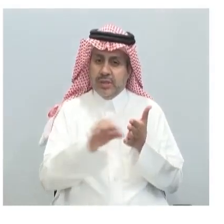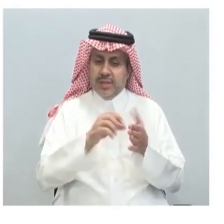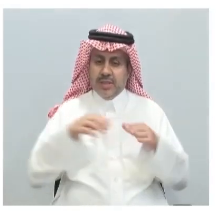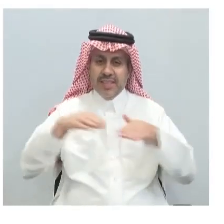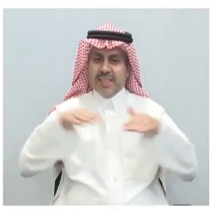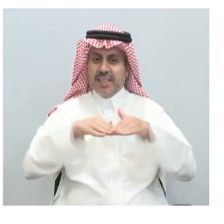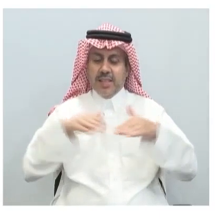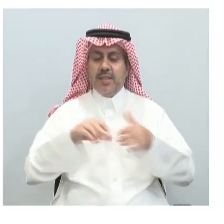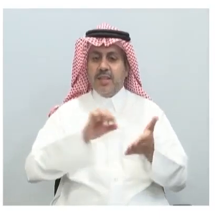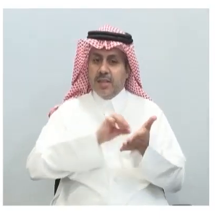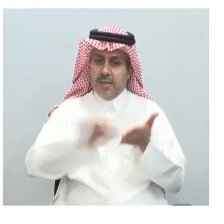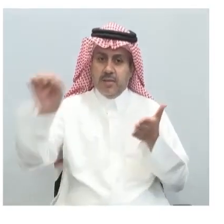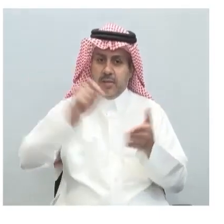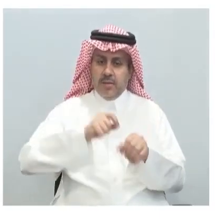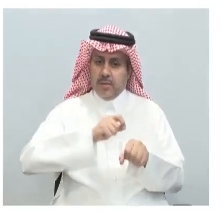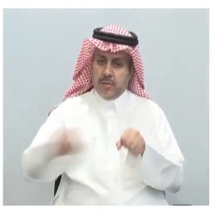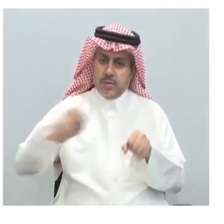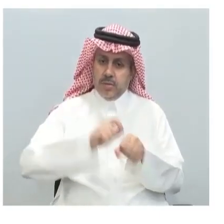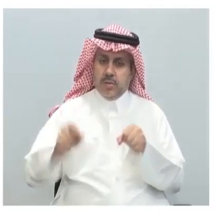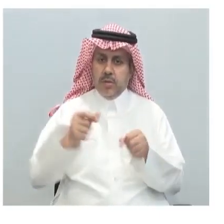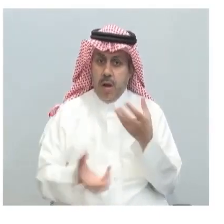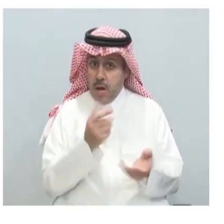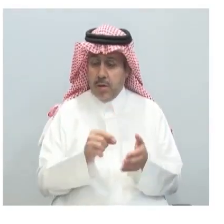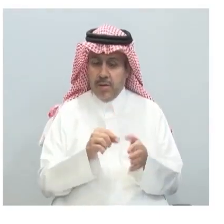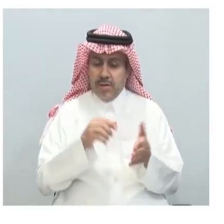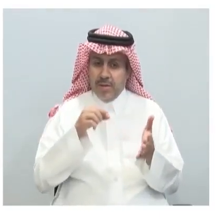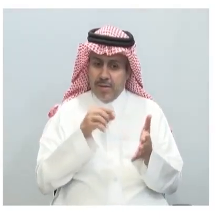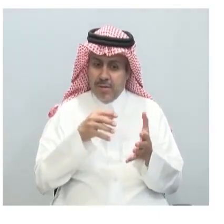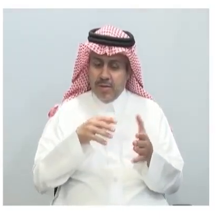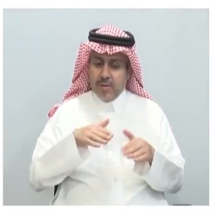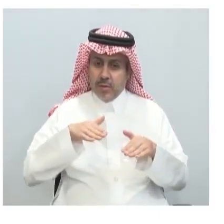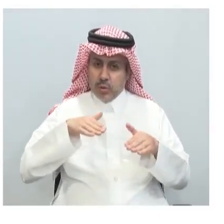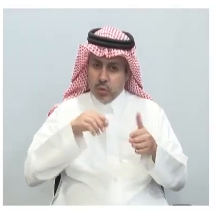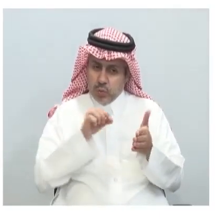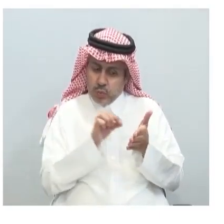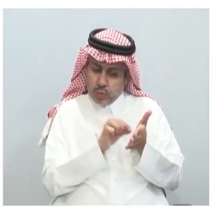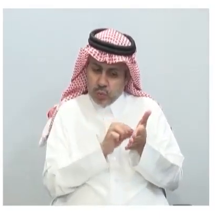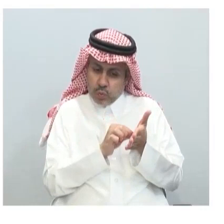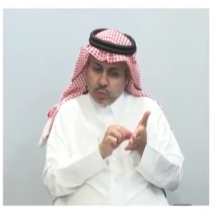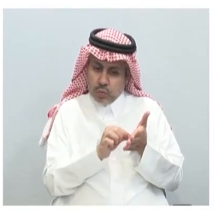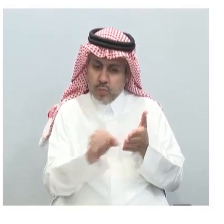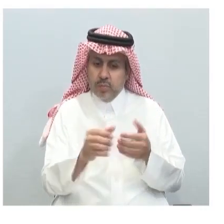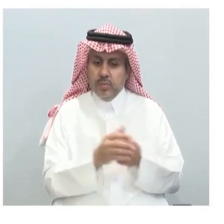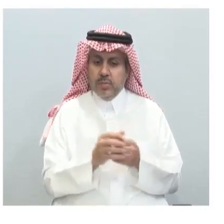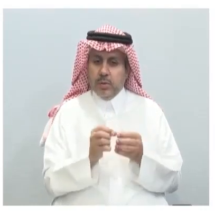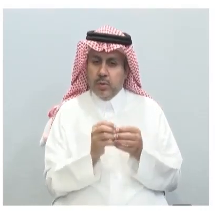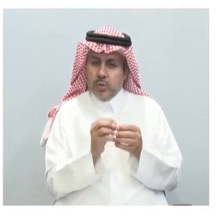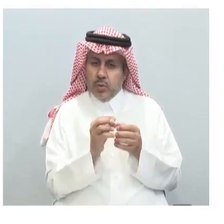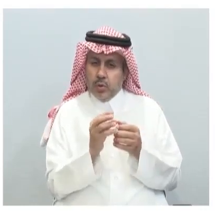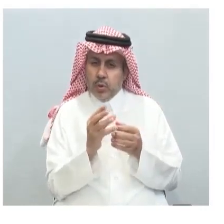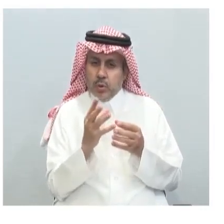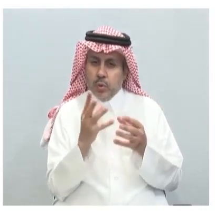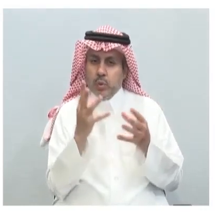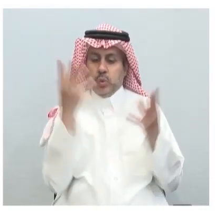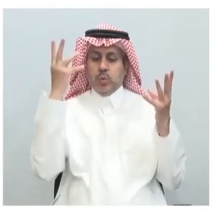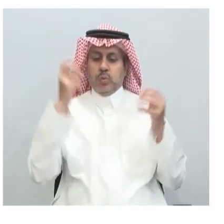الكبريت والكبريت نفسه عندما نقوم اشعال لاحظ هنا التفاعل يتم طبعا هو بالحركه البطيئه ثم بعد